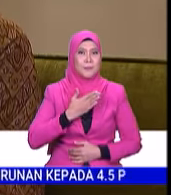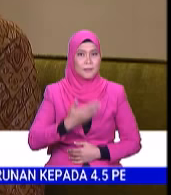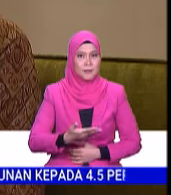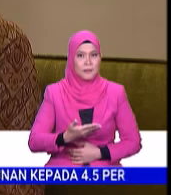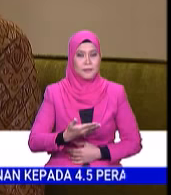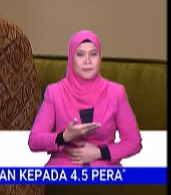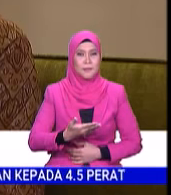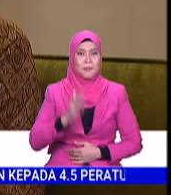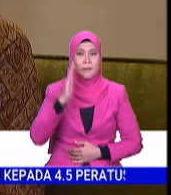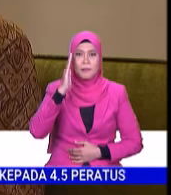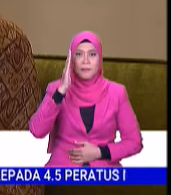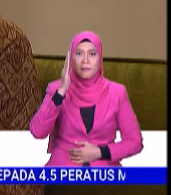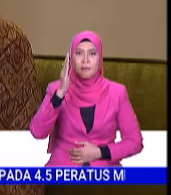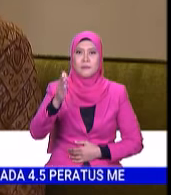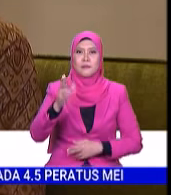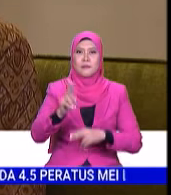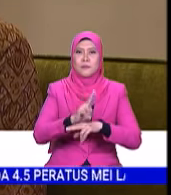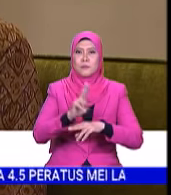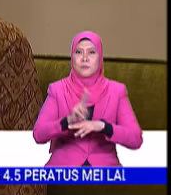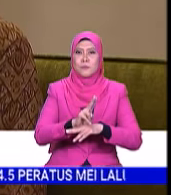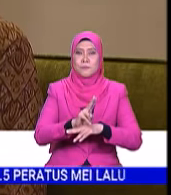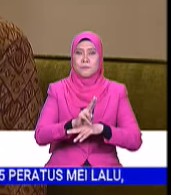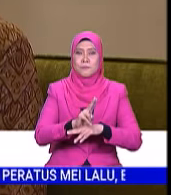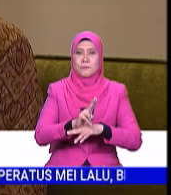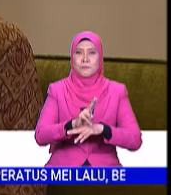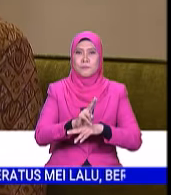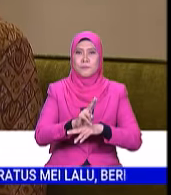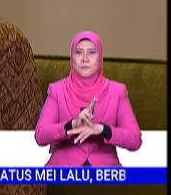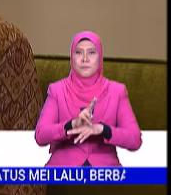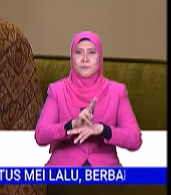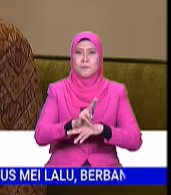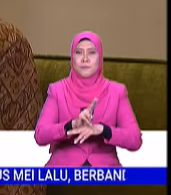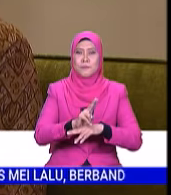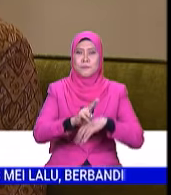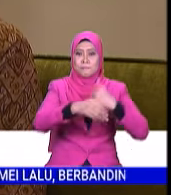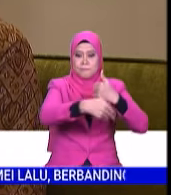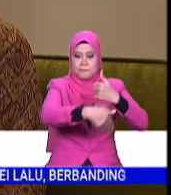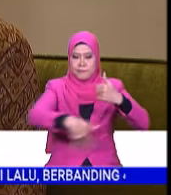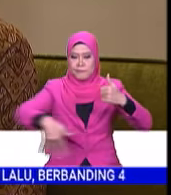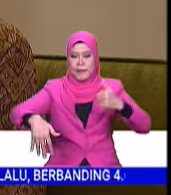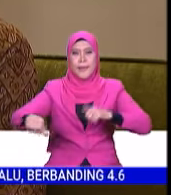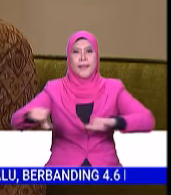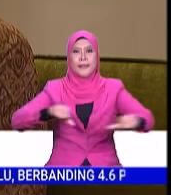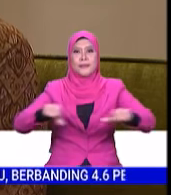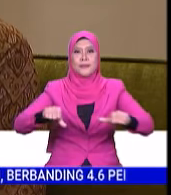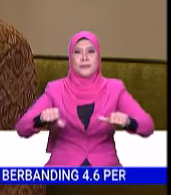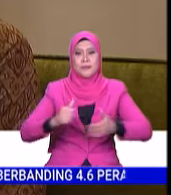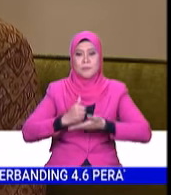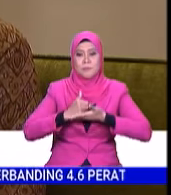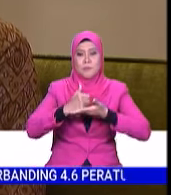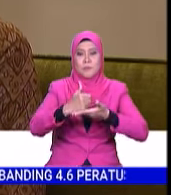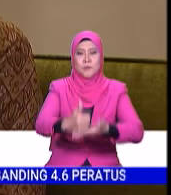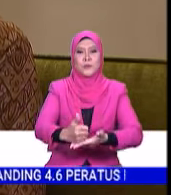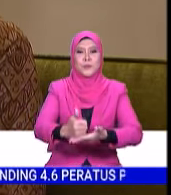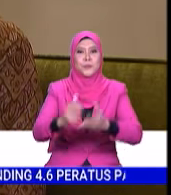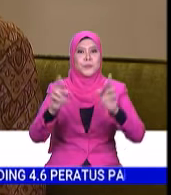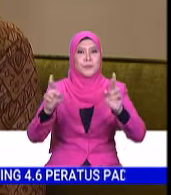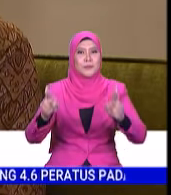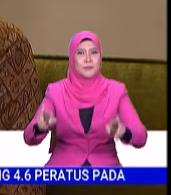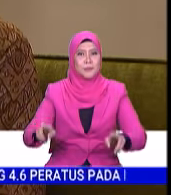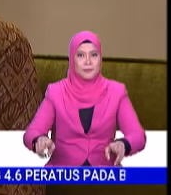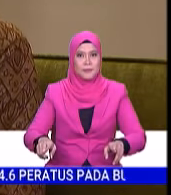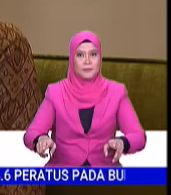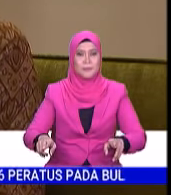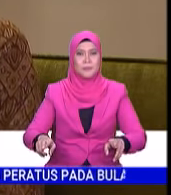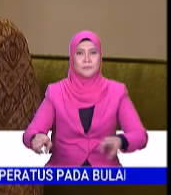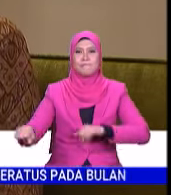akan digunakan untuk satu rangkaian kegiatan membantu rakyat secara